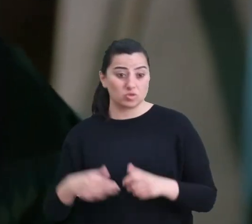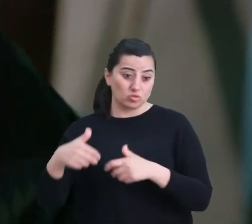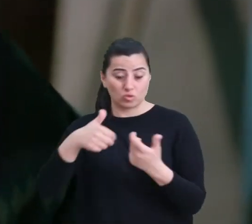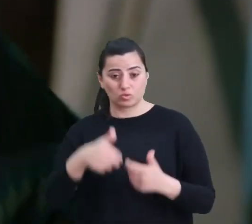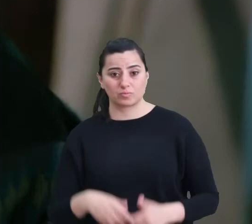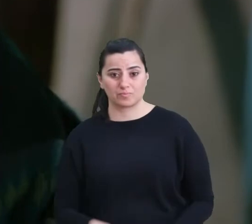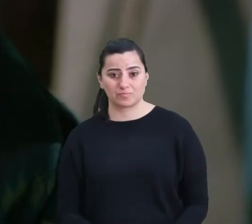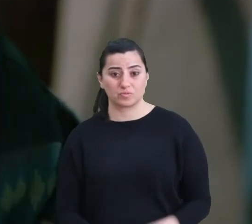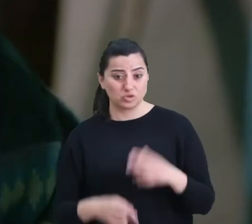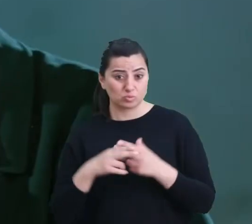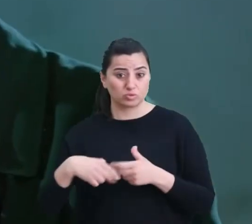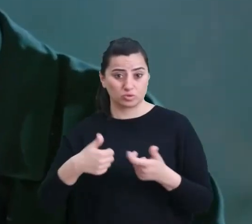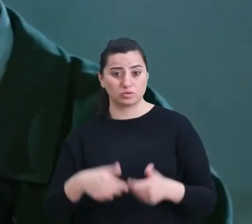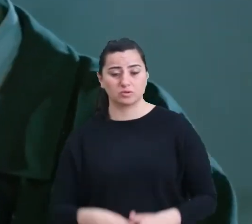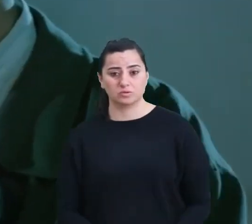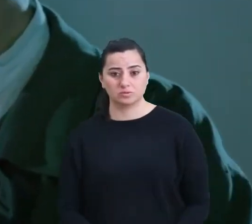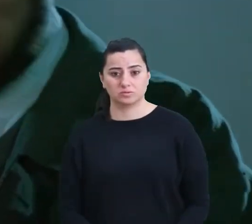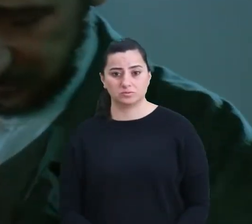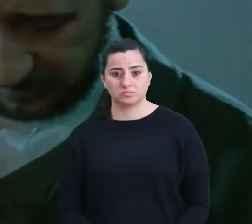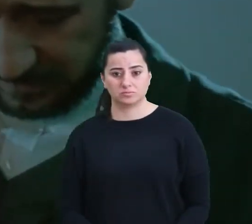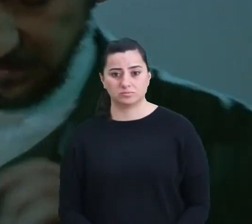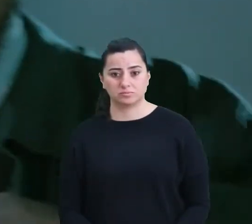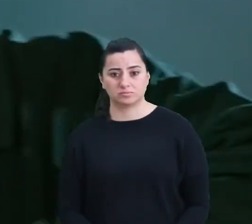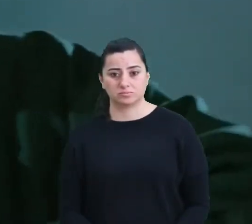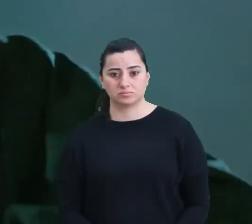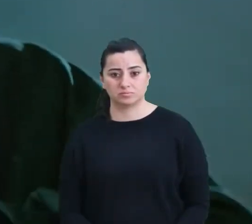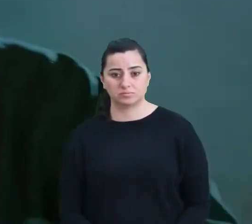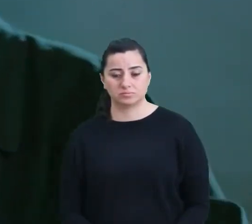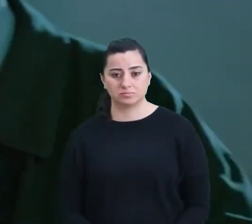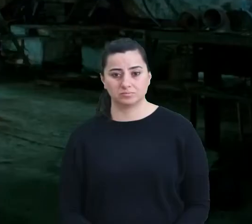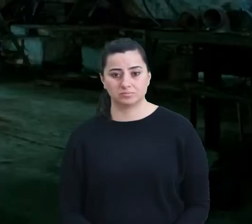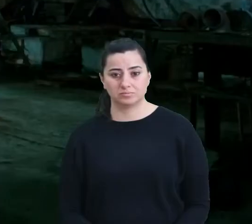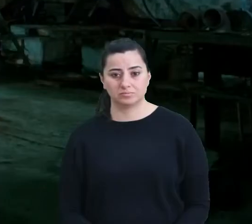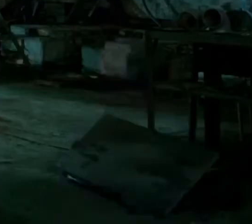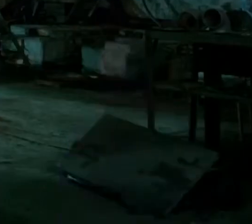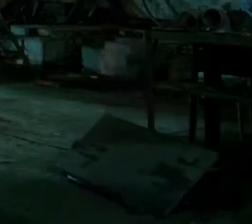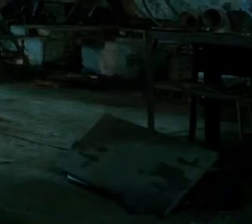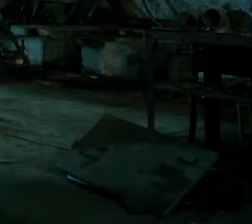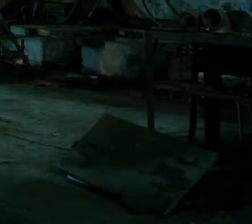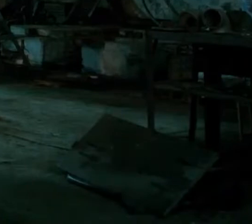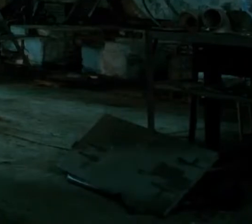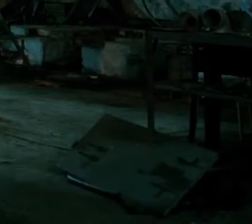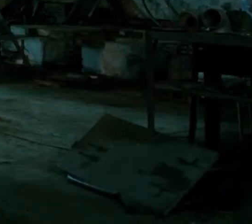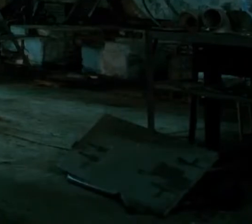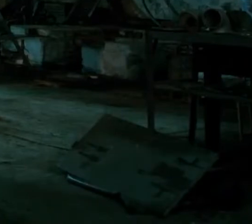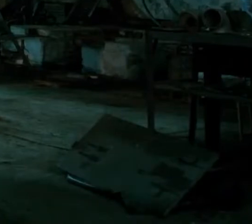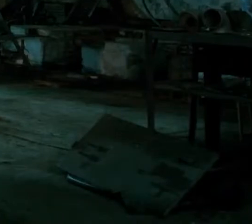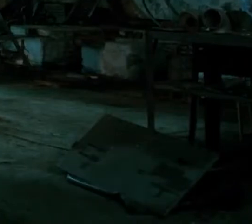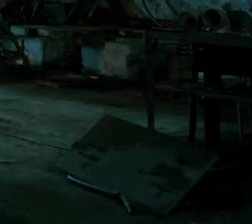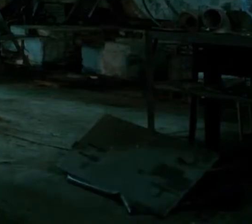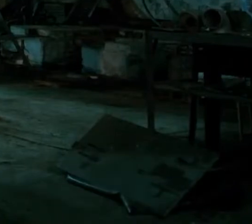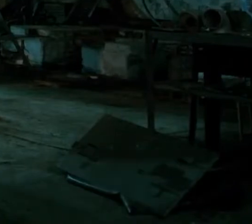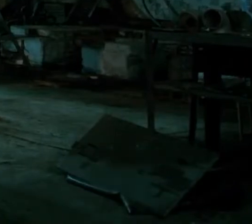dök. Dök çabuk dök. Cemil korka korka bidonun kapağını açtı. Tahta çardağın üstünden dökmeye başladı.